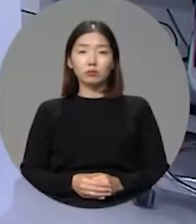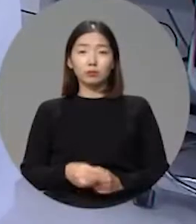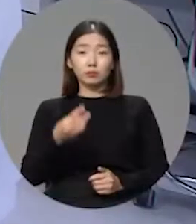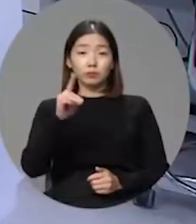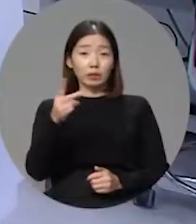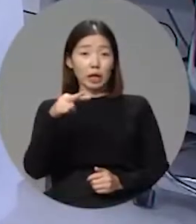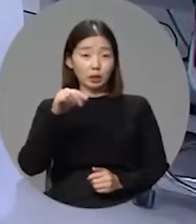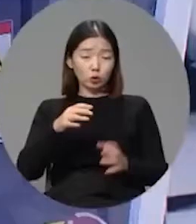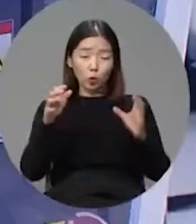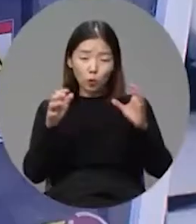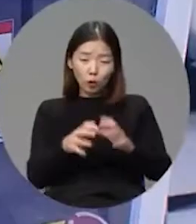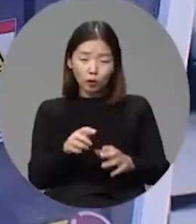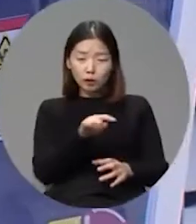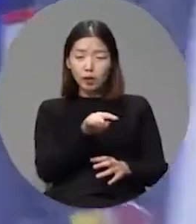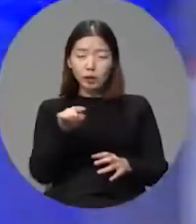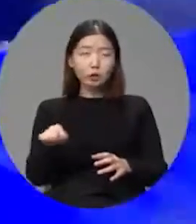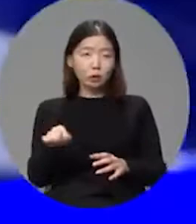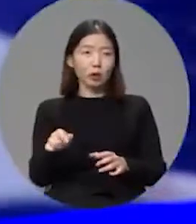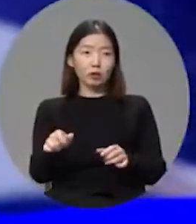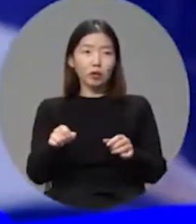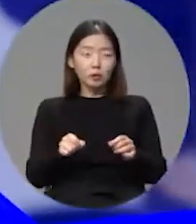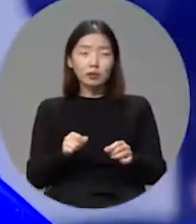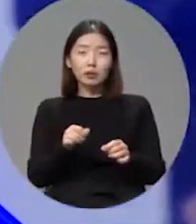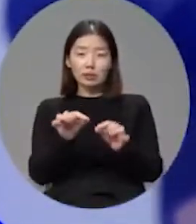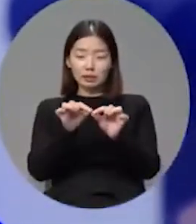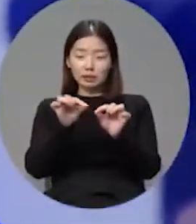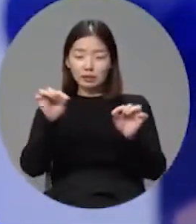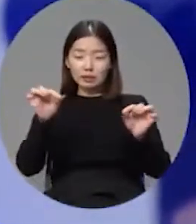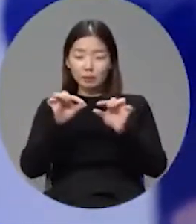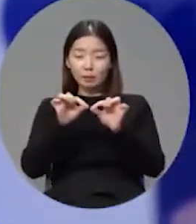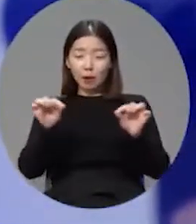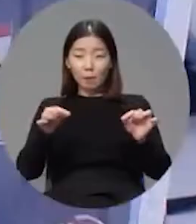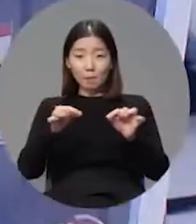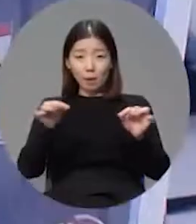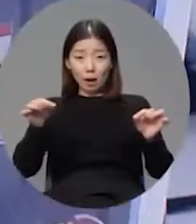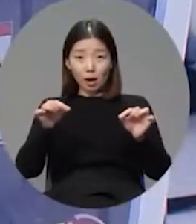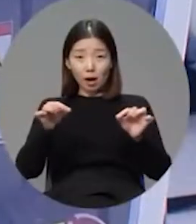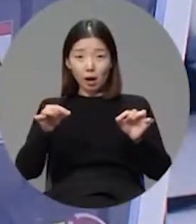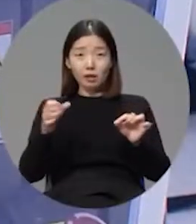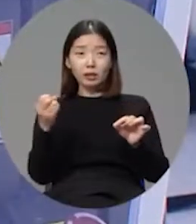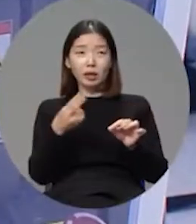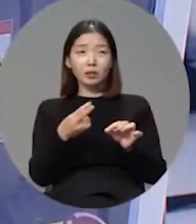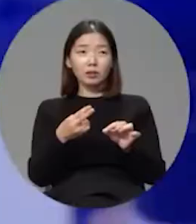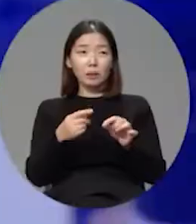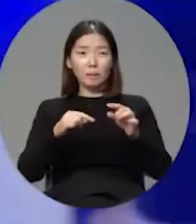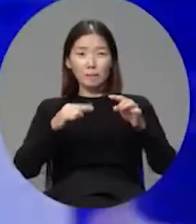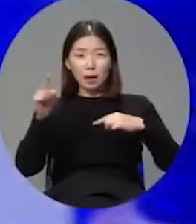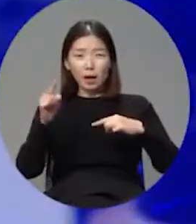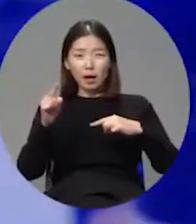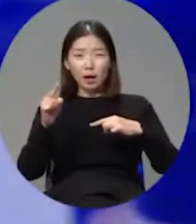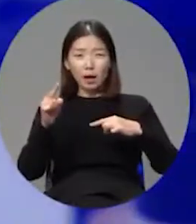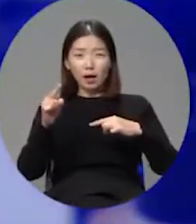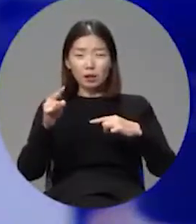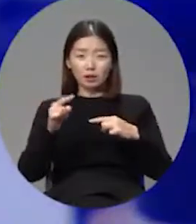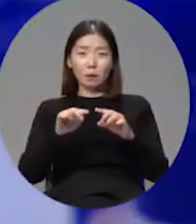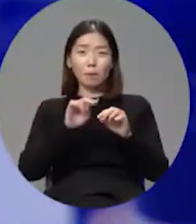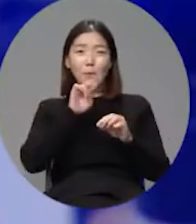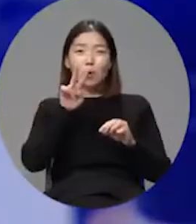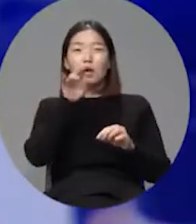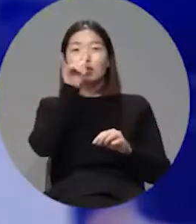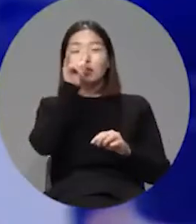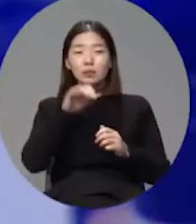탄소 복합 재료를 양쪽으로 당기자 실처럼 한두 가닥 끊기더니 잠시 후 파열음과 함께 양갈래로